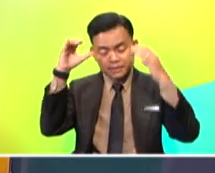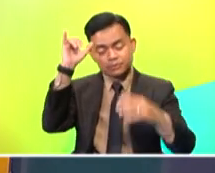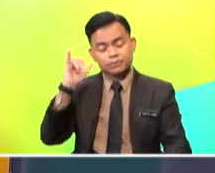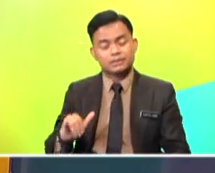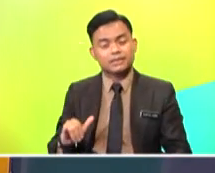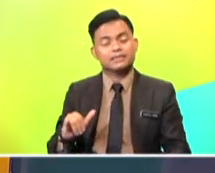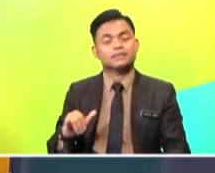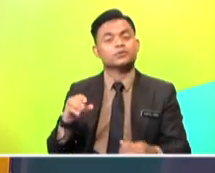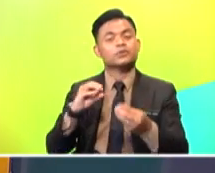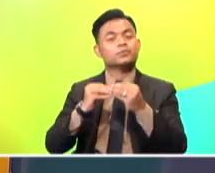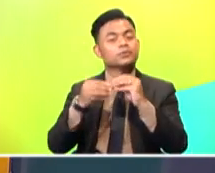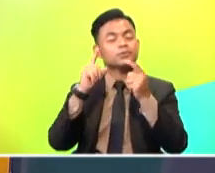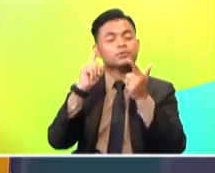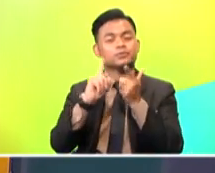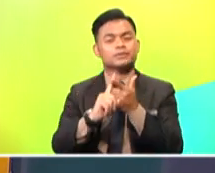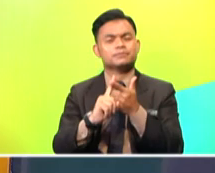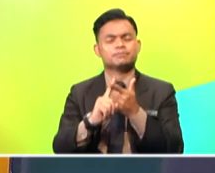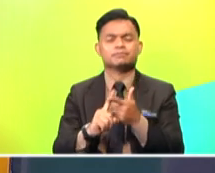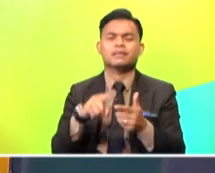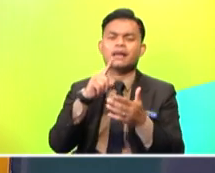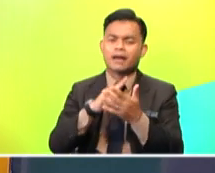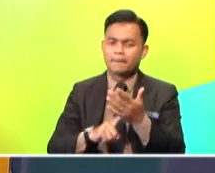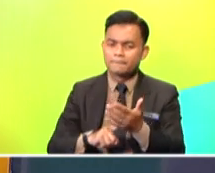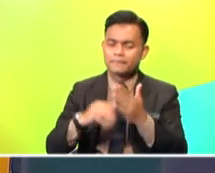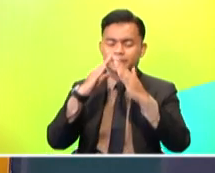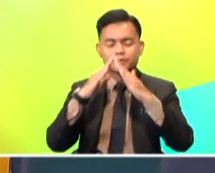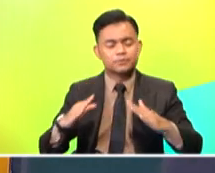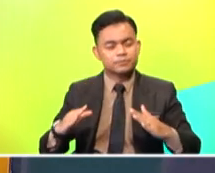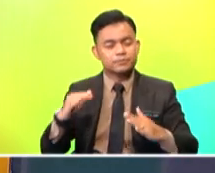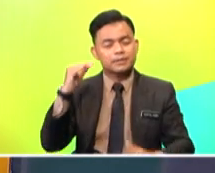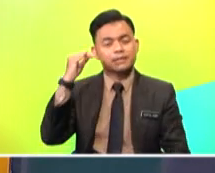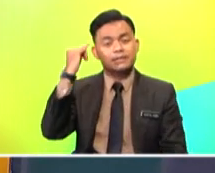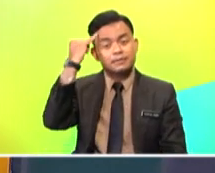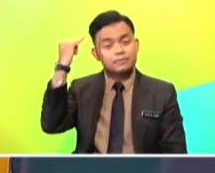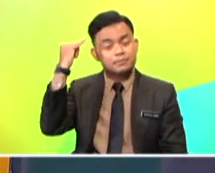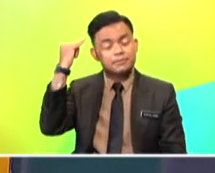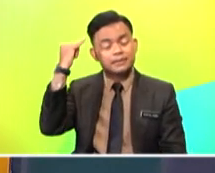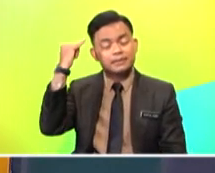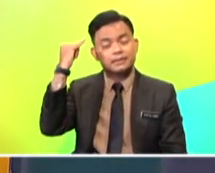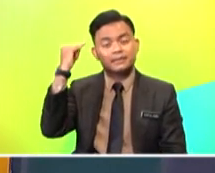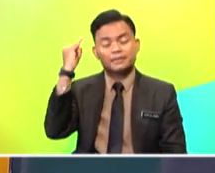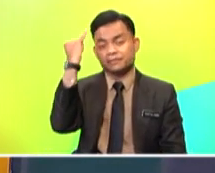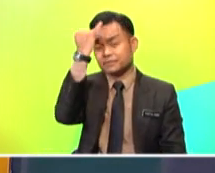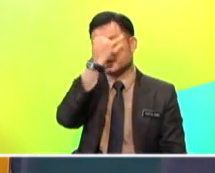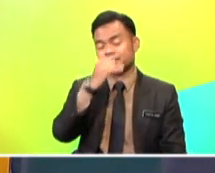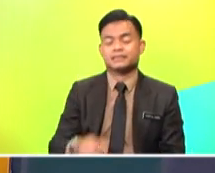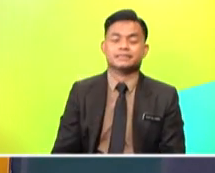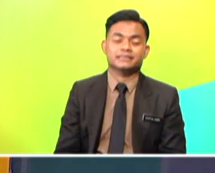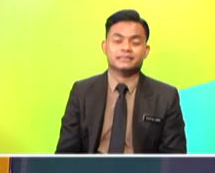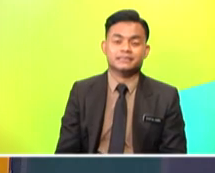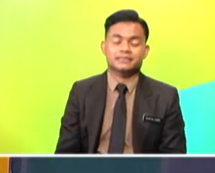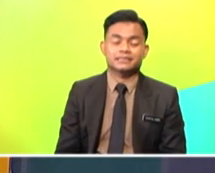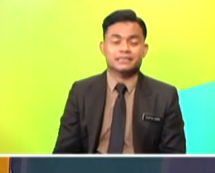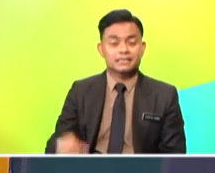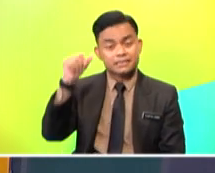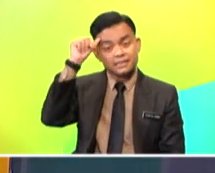Okey. Apa rumah impian Ifan? Okey, sebelum Ifan jawab ni cikgu, apa kita mulakan kelas kita. Baik, assalamualaikum dan salam